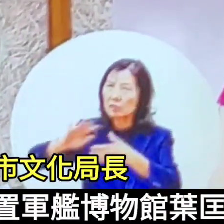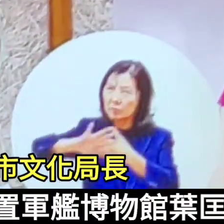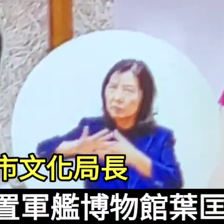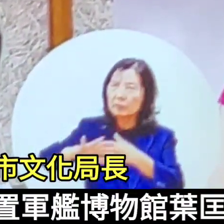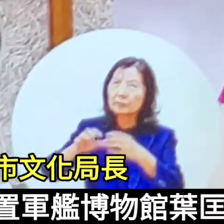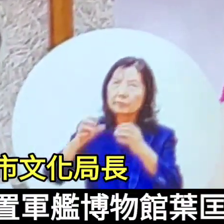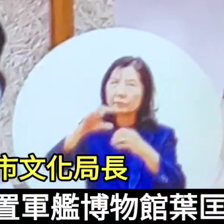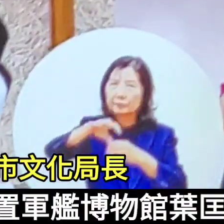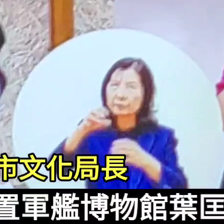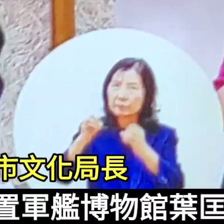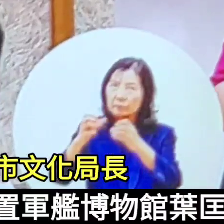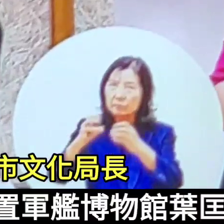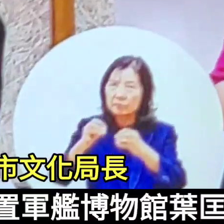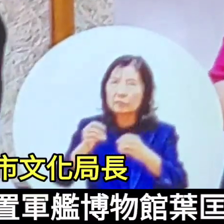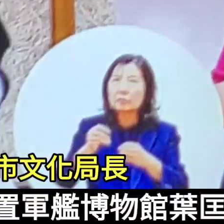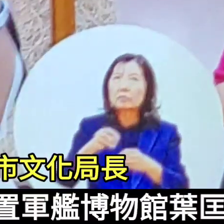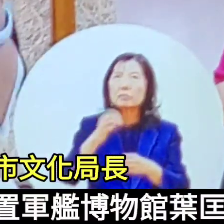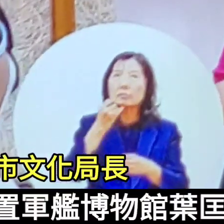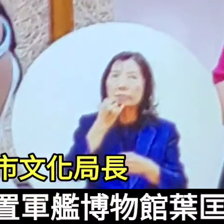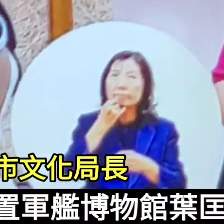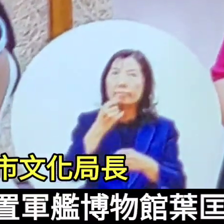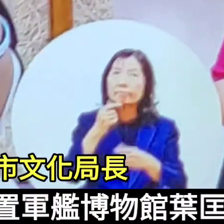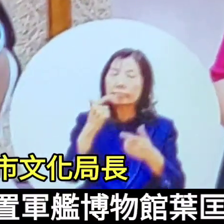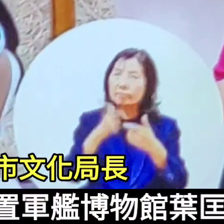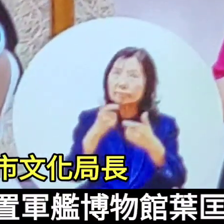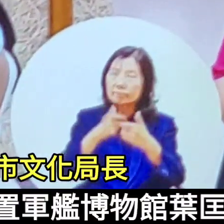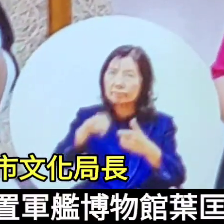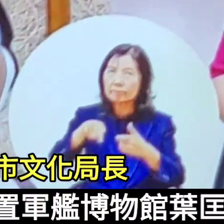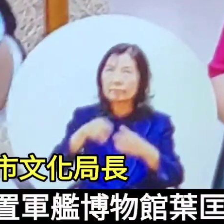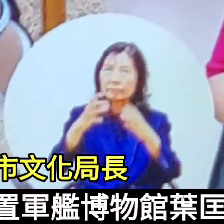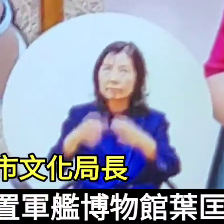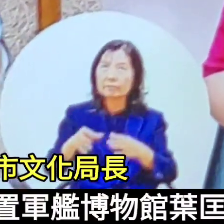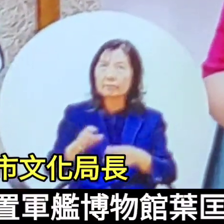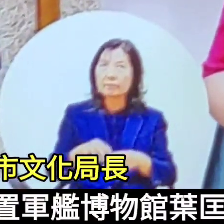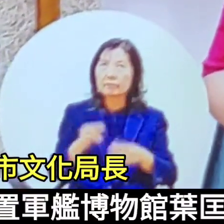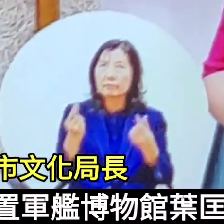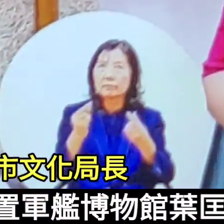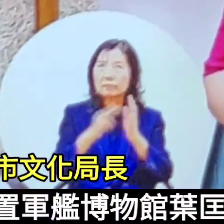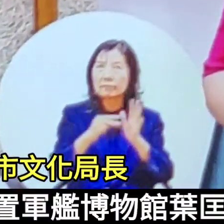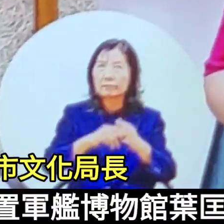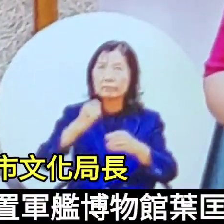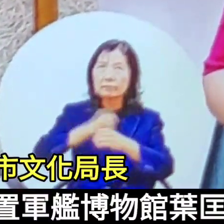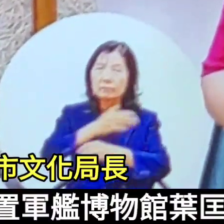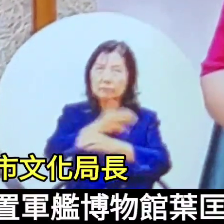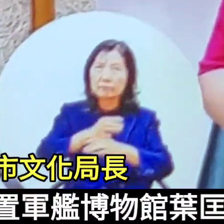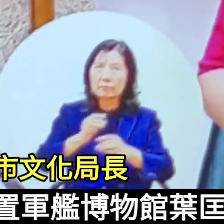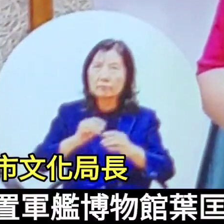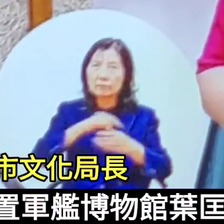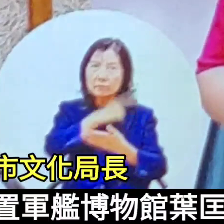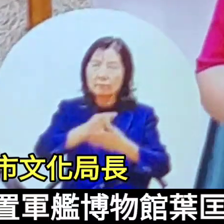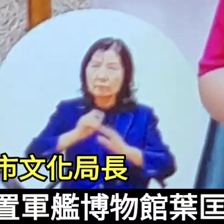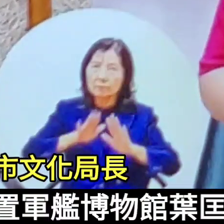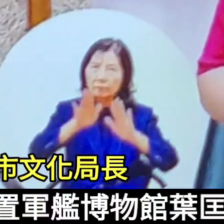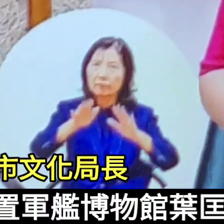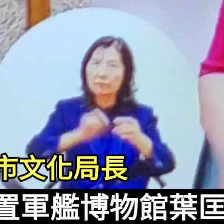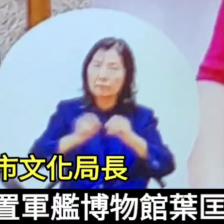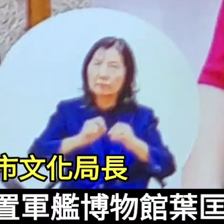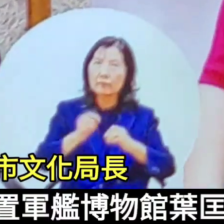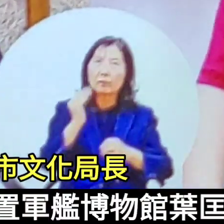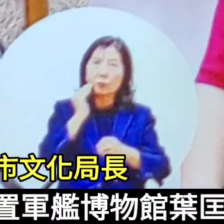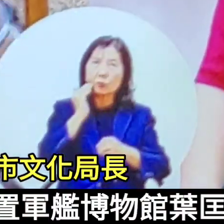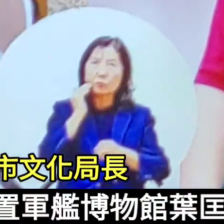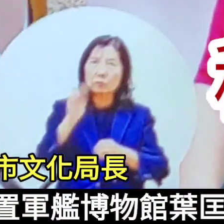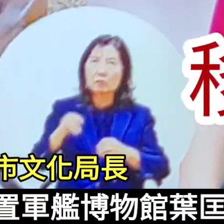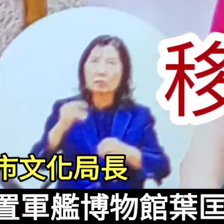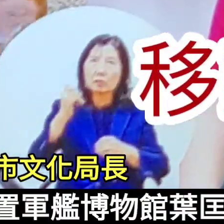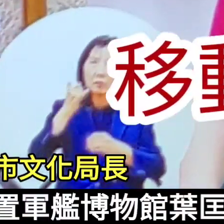商量有没有什么样的一个地方是更合适，例如我们现在在做眷村整体发展的规划，如果我们是在